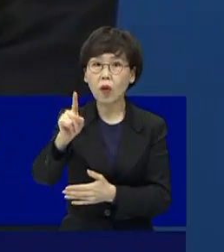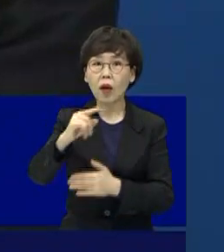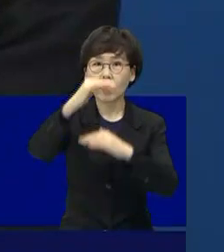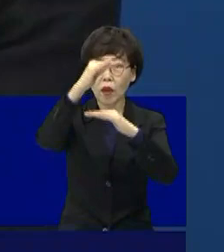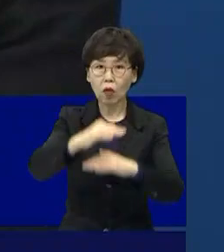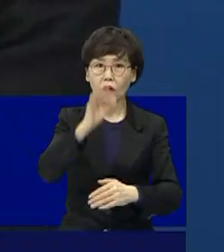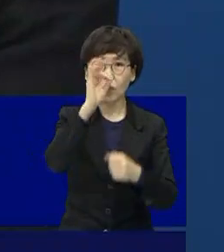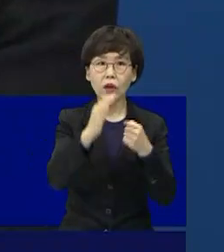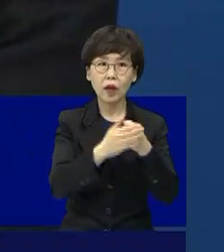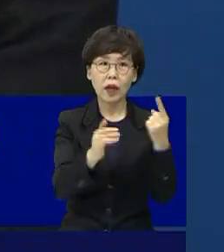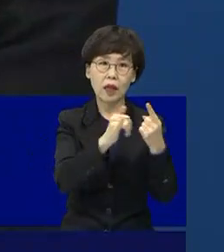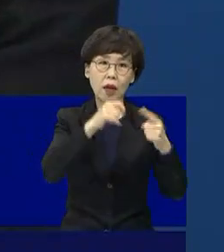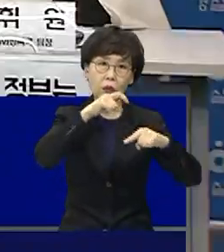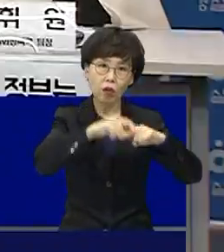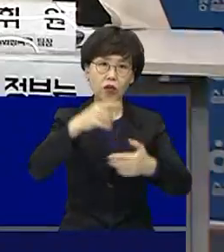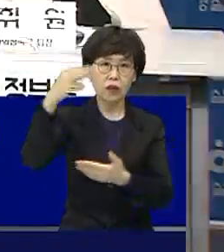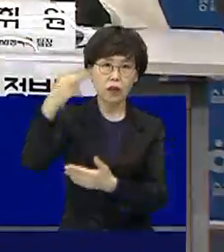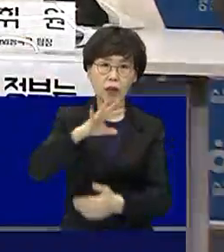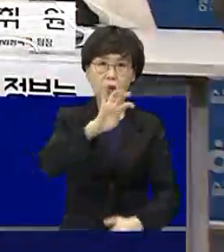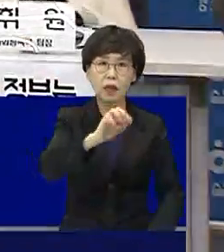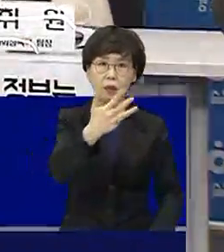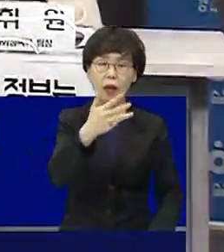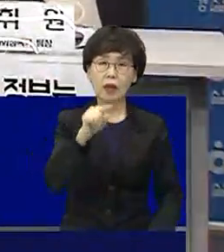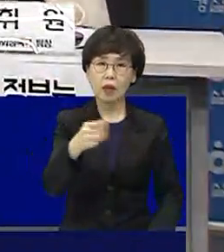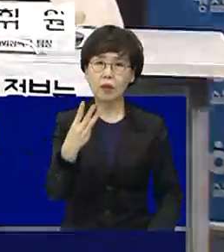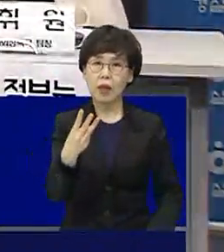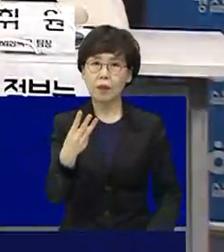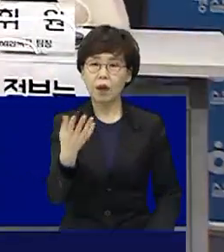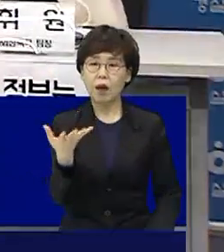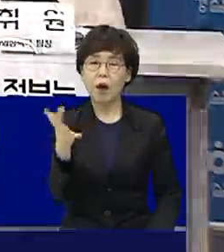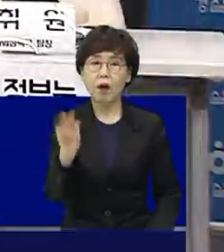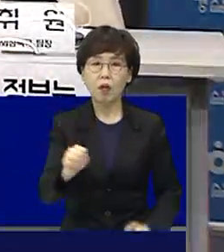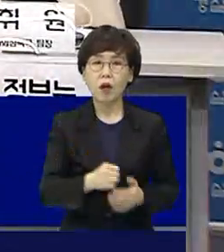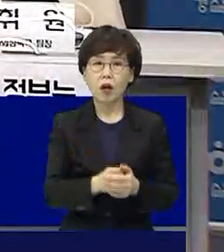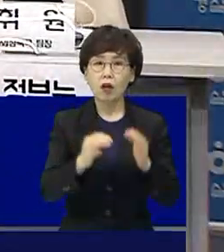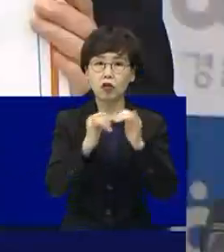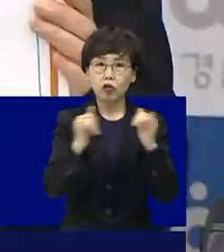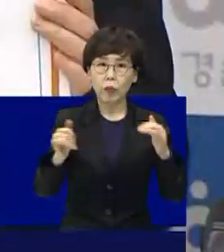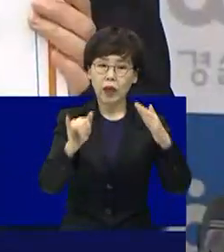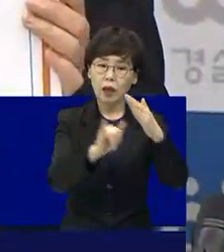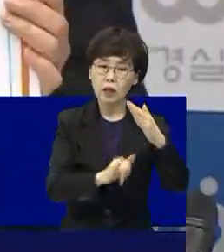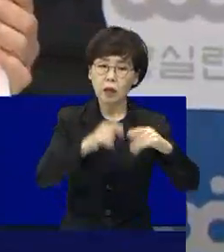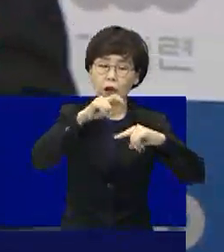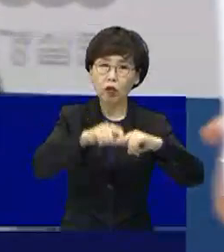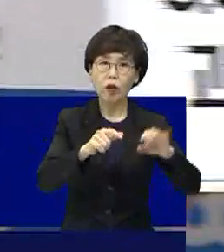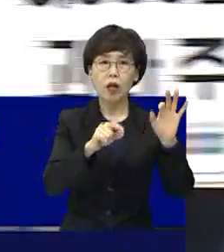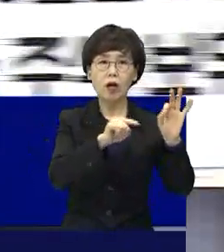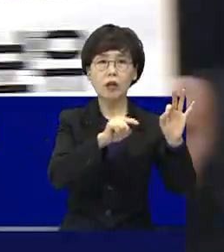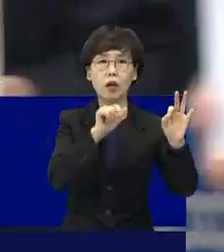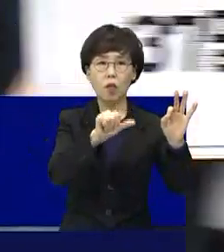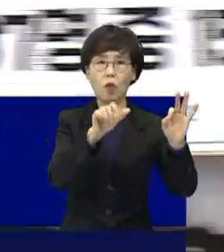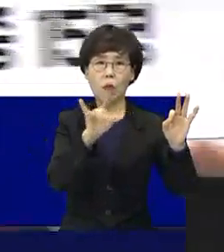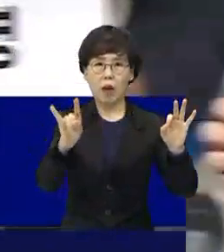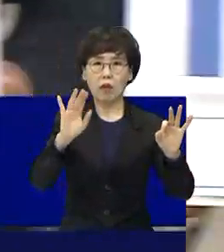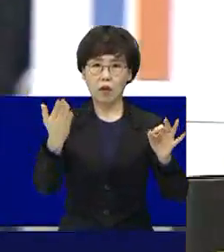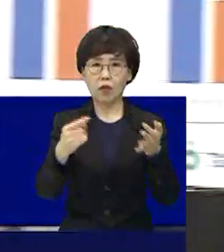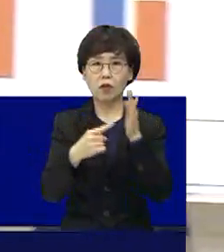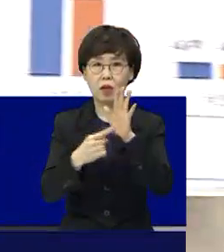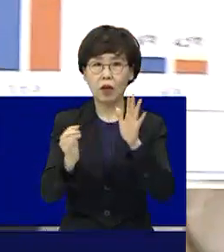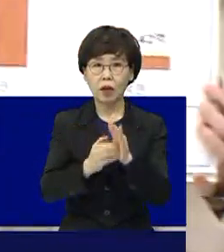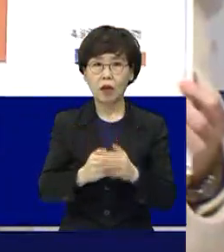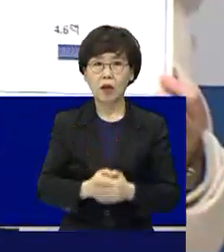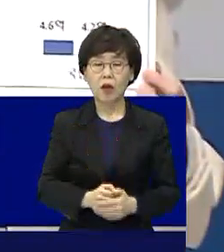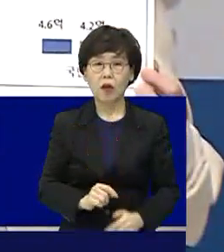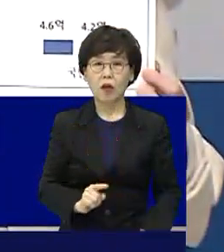결과 1인당 평균 재산이 48.3억 원으로 국민 가구 평균의 10.5배에 이르는 것으로 나타났다고